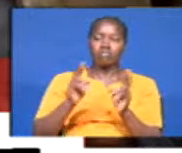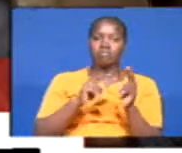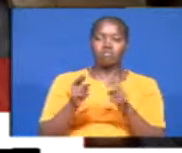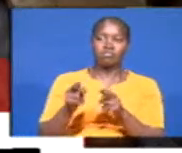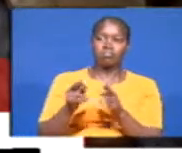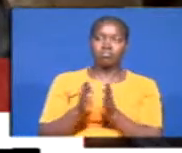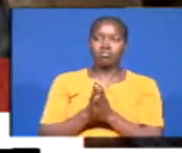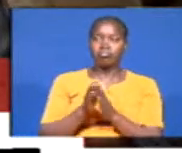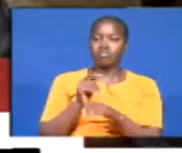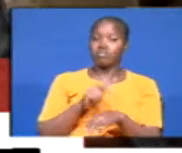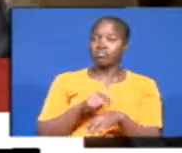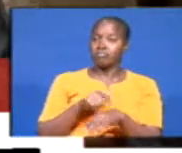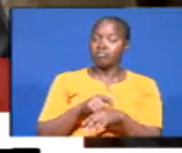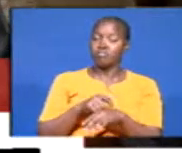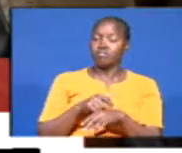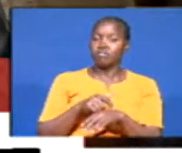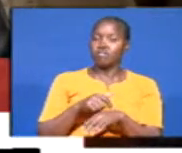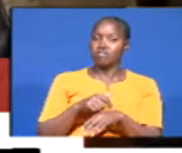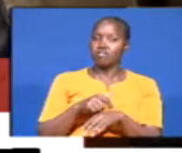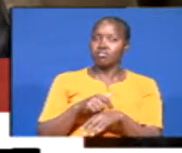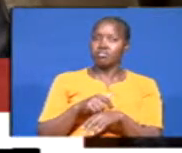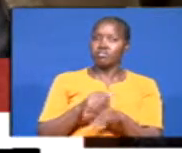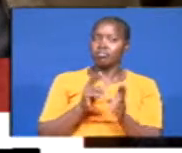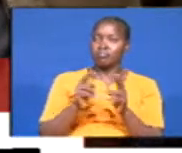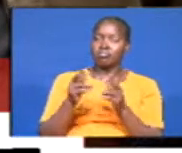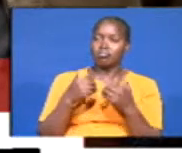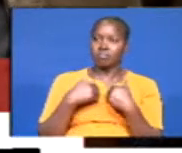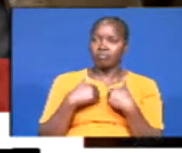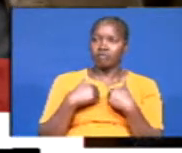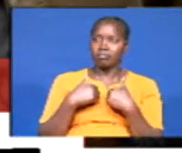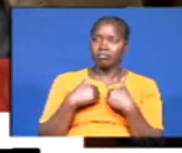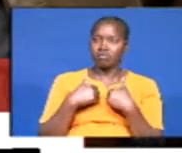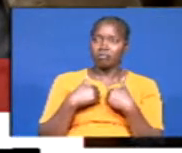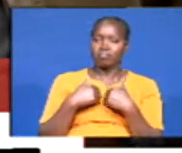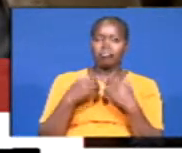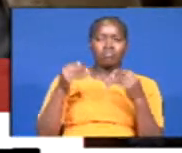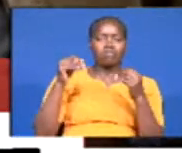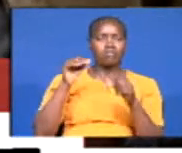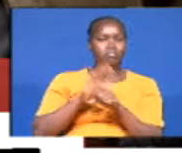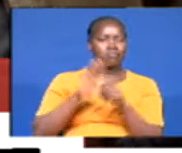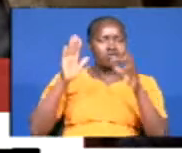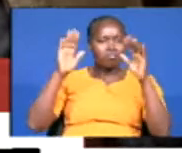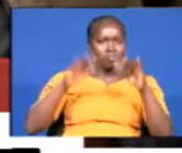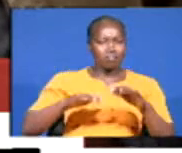season when we normally have a lot of rainfall here